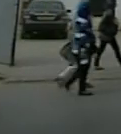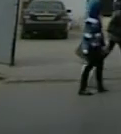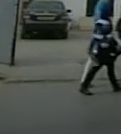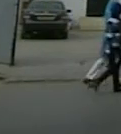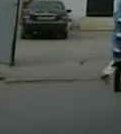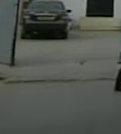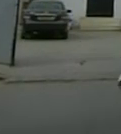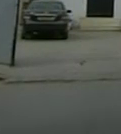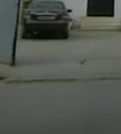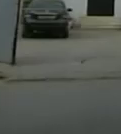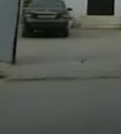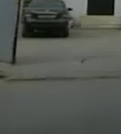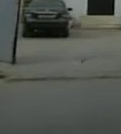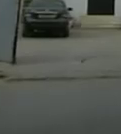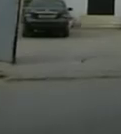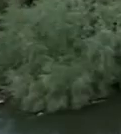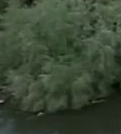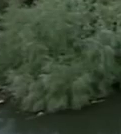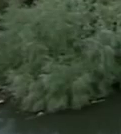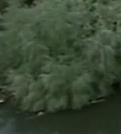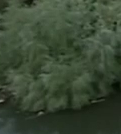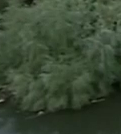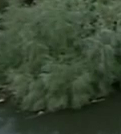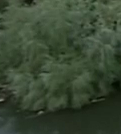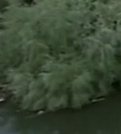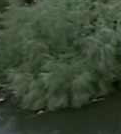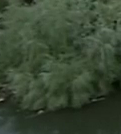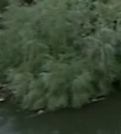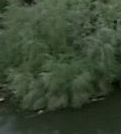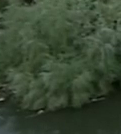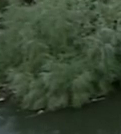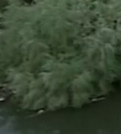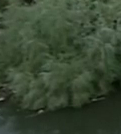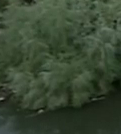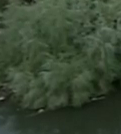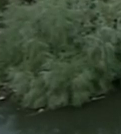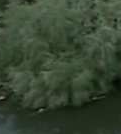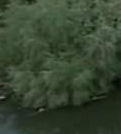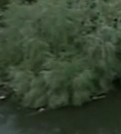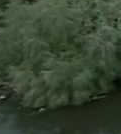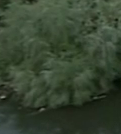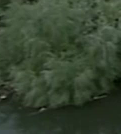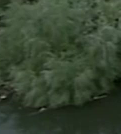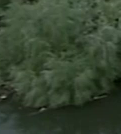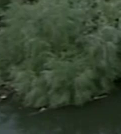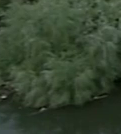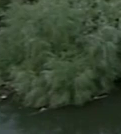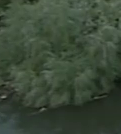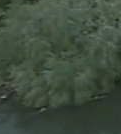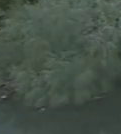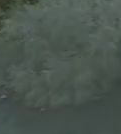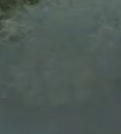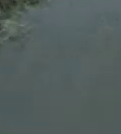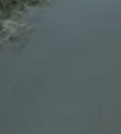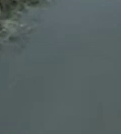هذه المدينة بسحرها وجمالها، وهذا نهرها الذي يصب في البحر، نهر